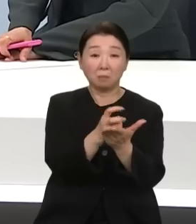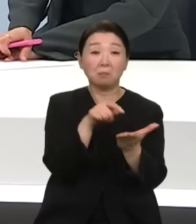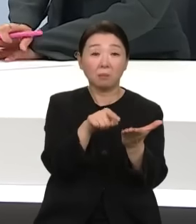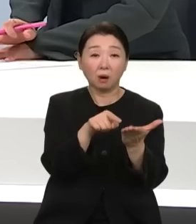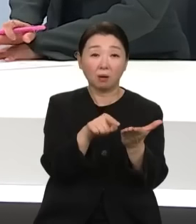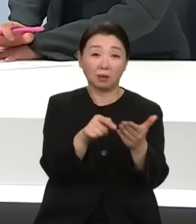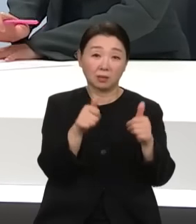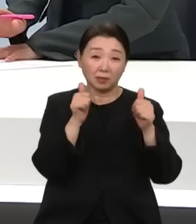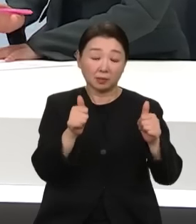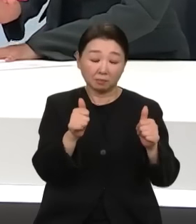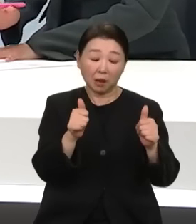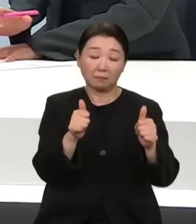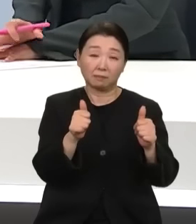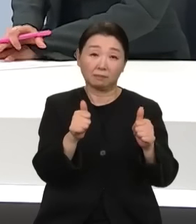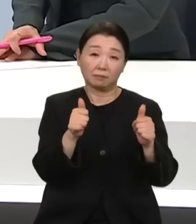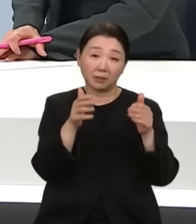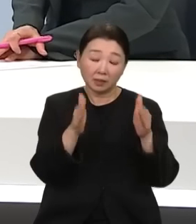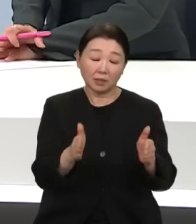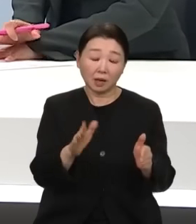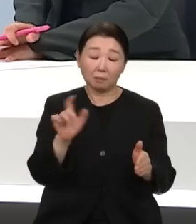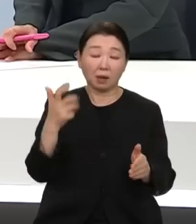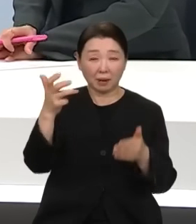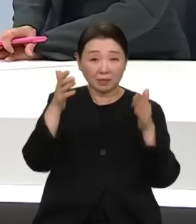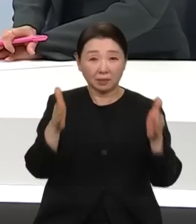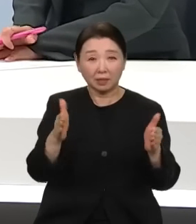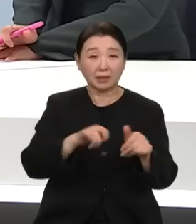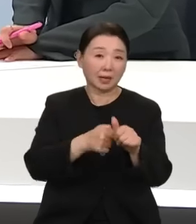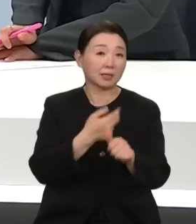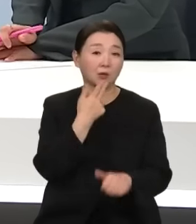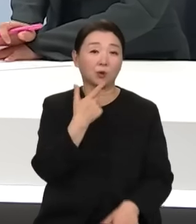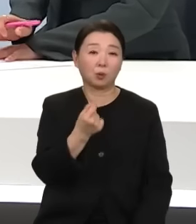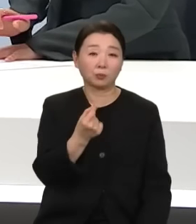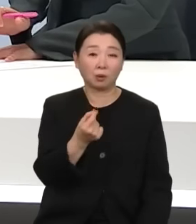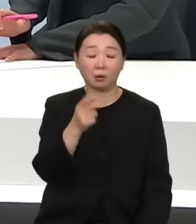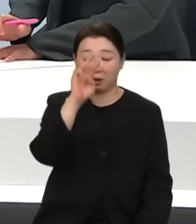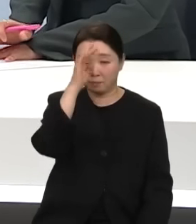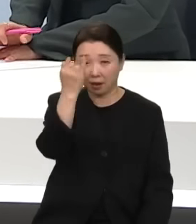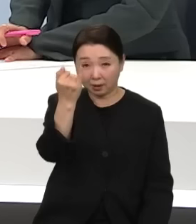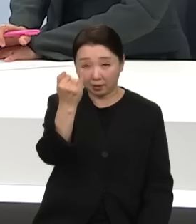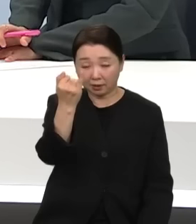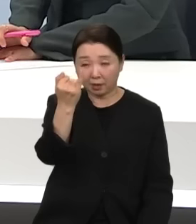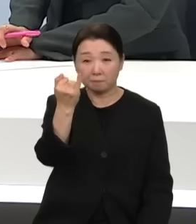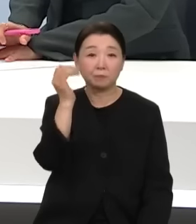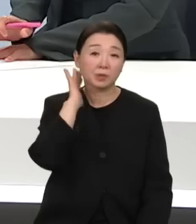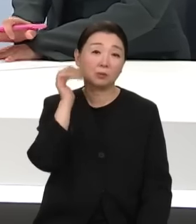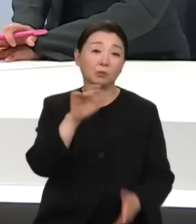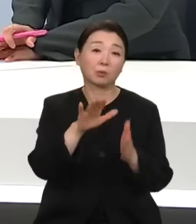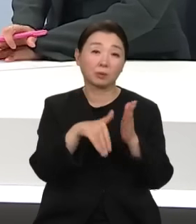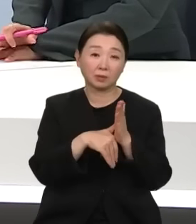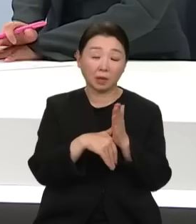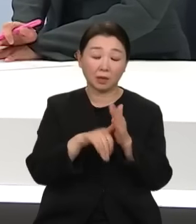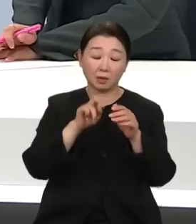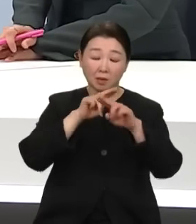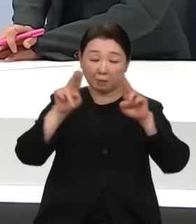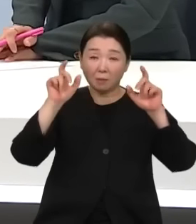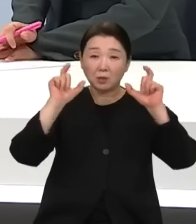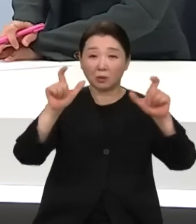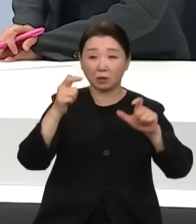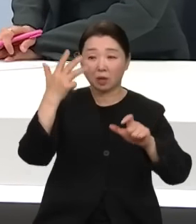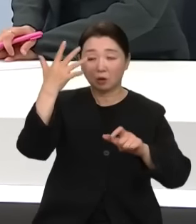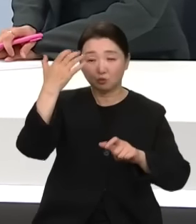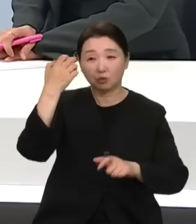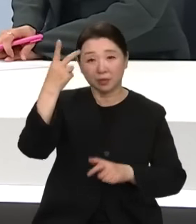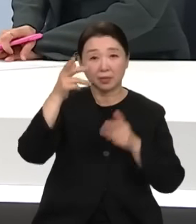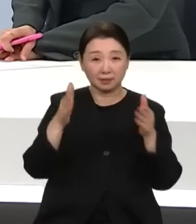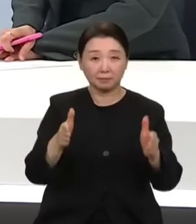기간을 180일 이내로 규정하고 있지만 강제성은 없습니다 박근혜 전 대통령의 경우 파면 선고까지 92일이